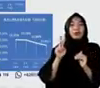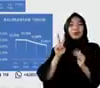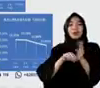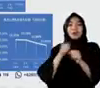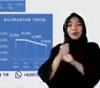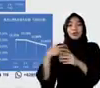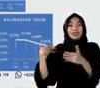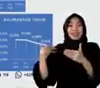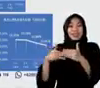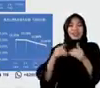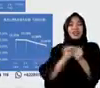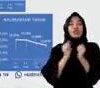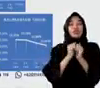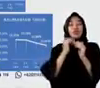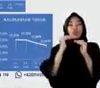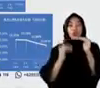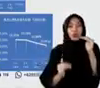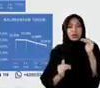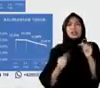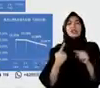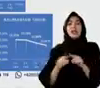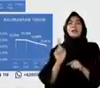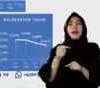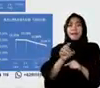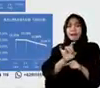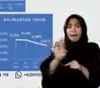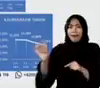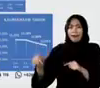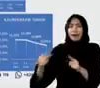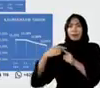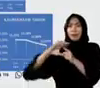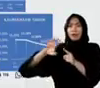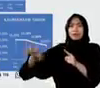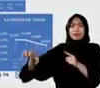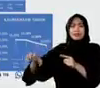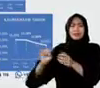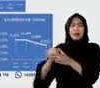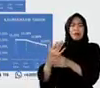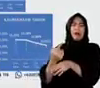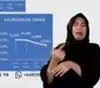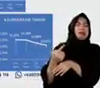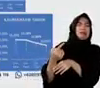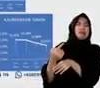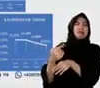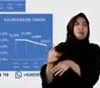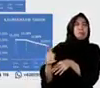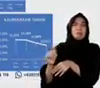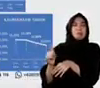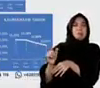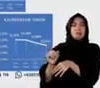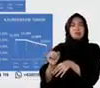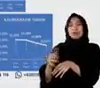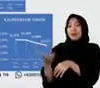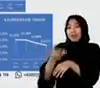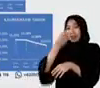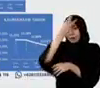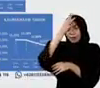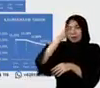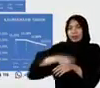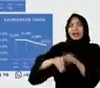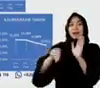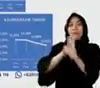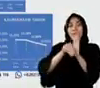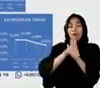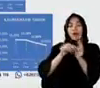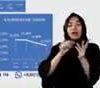terakhir. Namun, terdapat juga provinsi yang menunjukkan perkembangan yang kurang baik, yaitu Kalimantan Selatan, Papua,